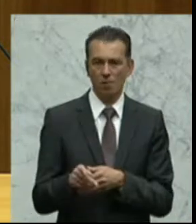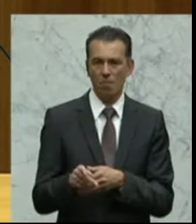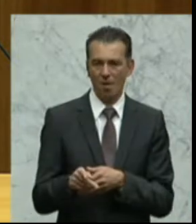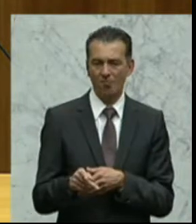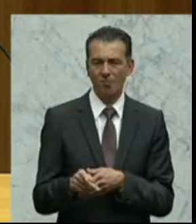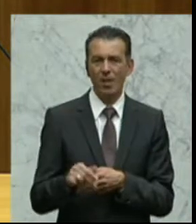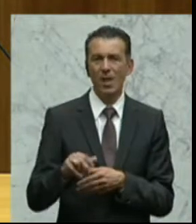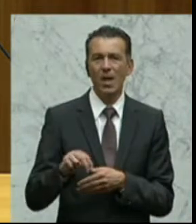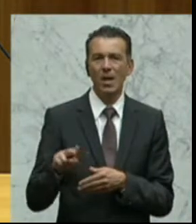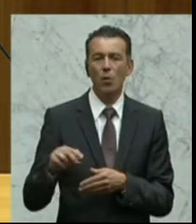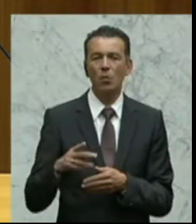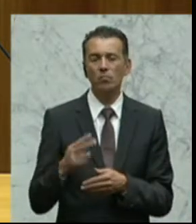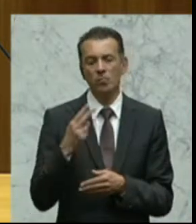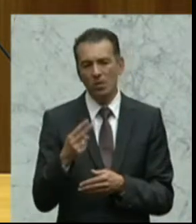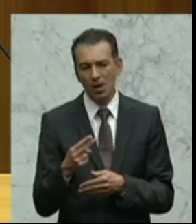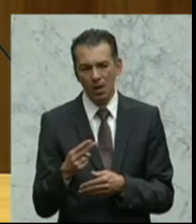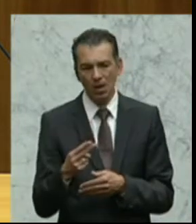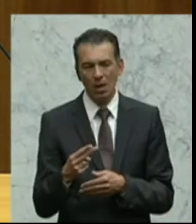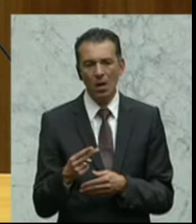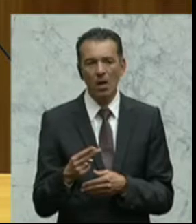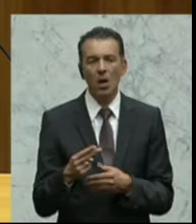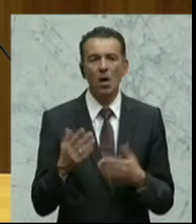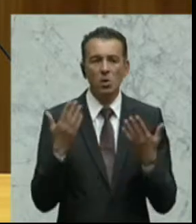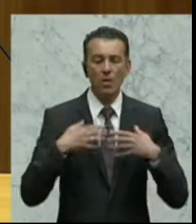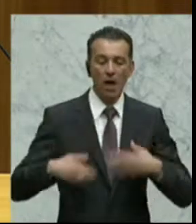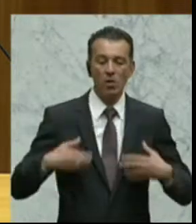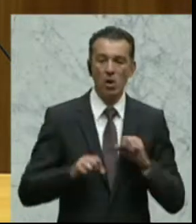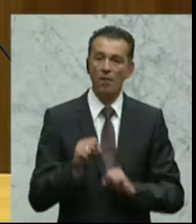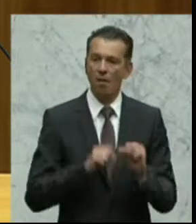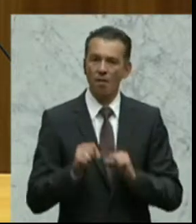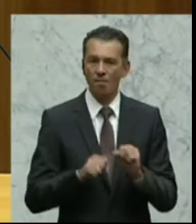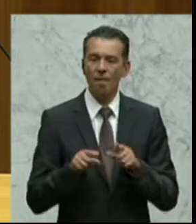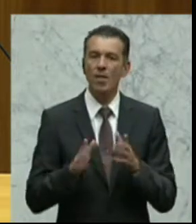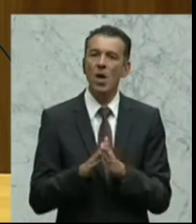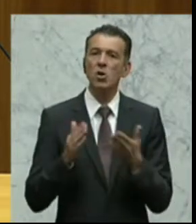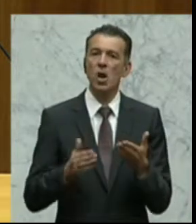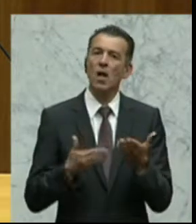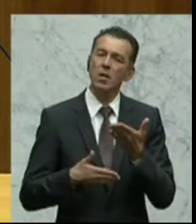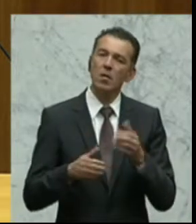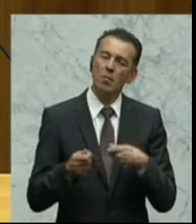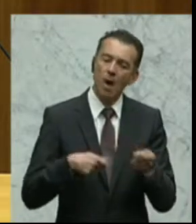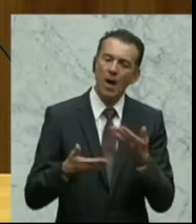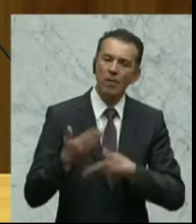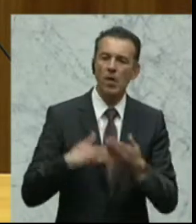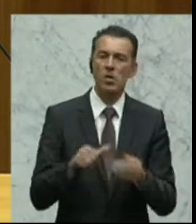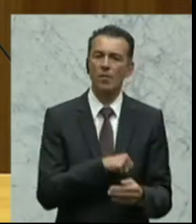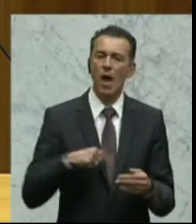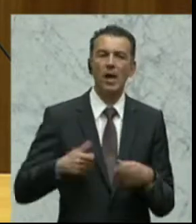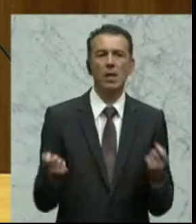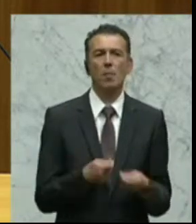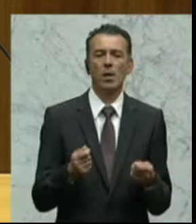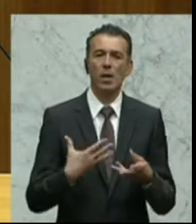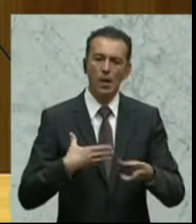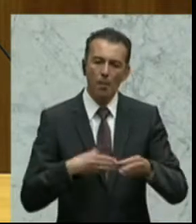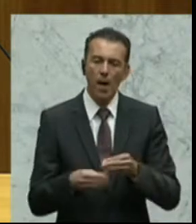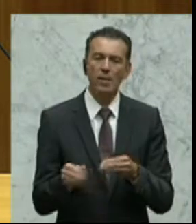dem Verteidigen von schwarzen Schafen schaden wir der Marktwirtschaft und unseren eigenen Betrieben. Und die haben gemeinsam mit sogar der Gewerkschaft